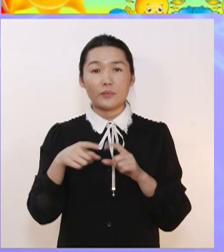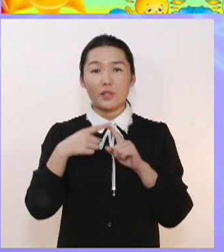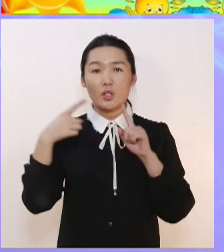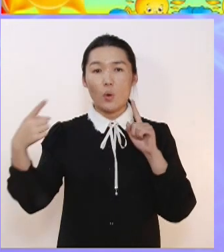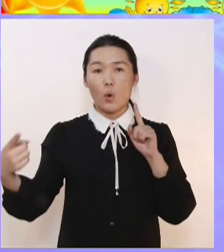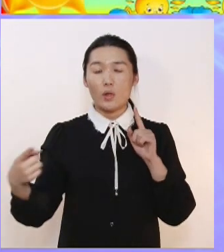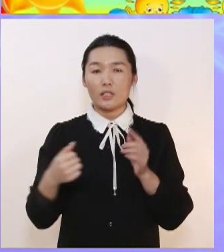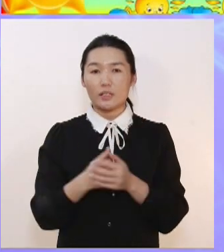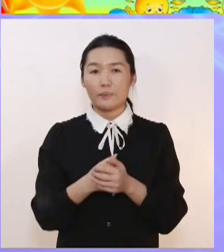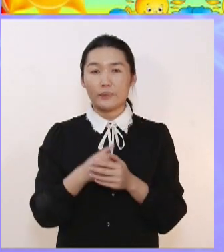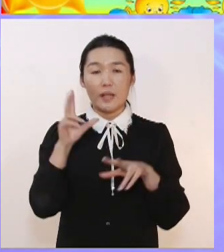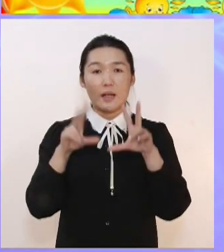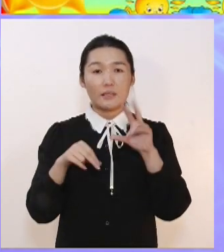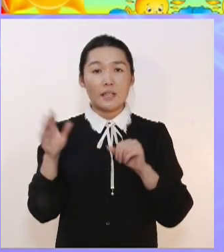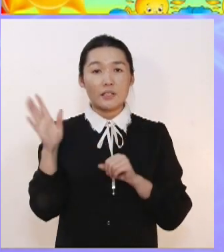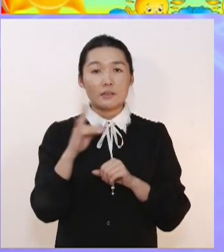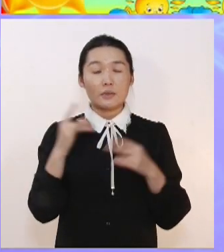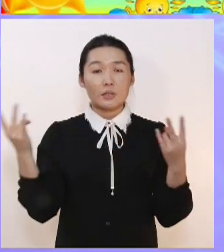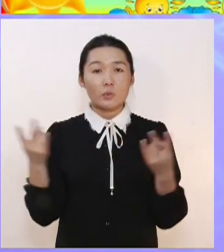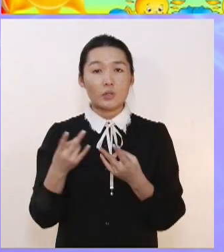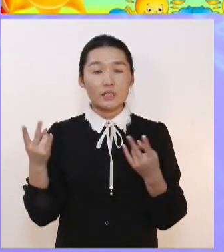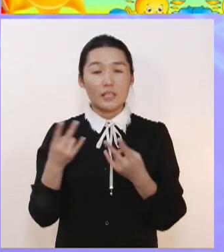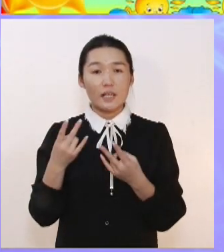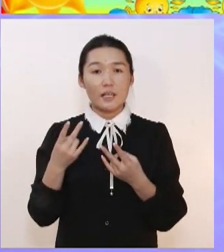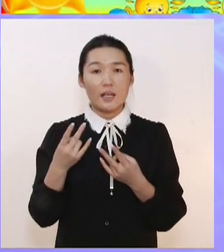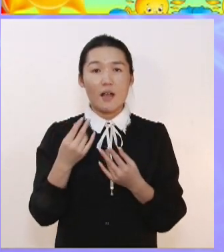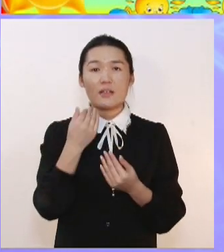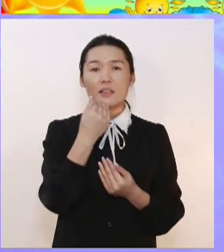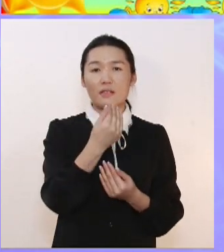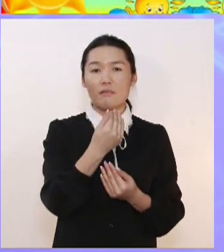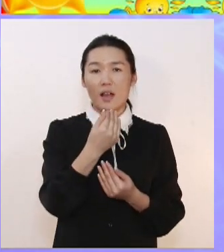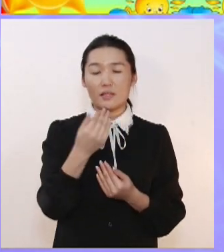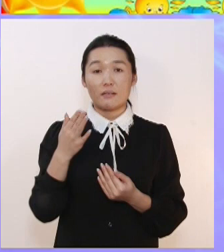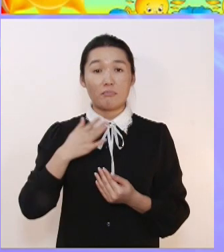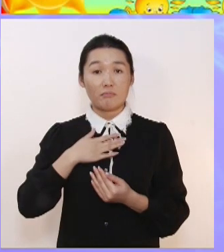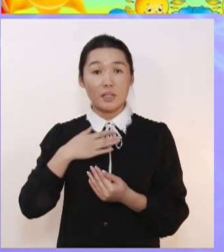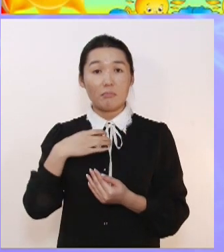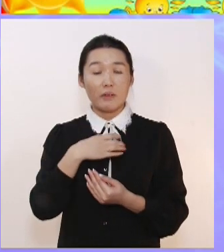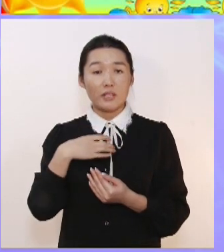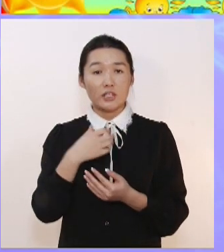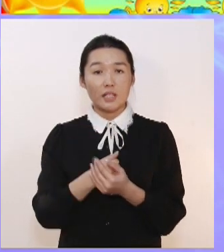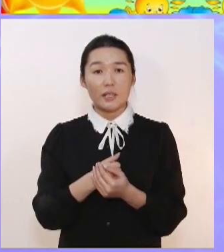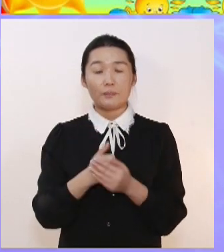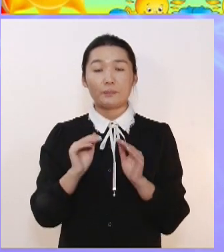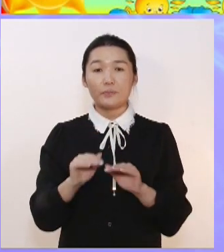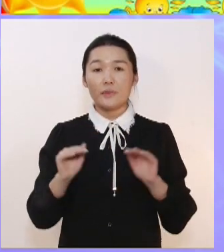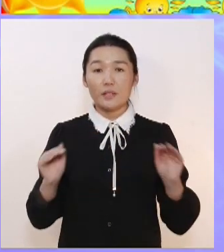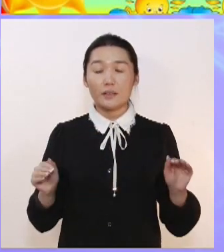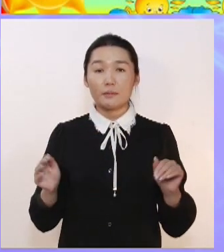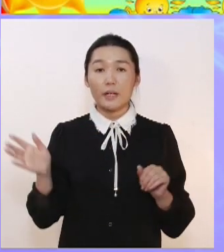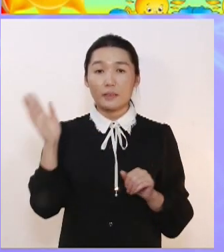дольше, а значит, мы нужнее, и вас мы поважнее. Ребята,